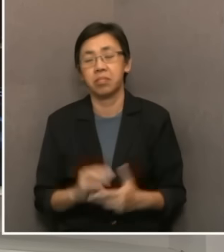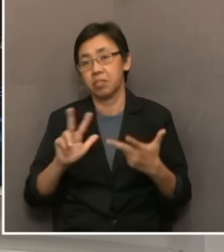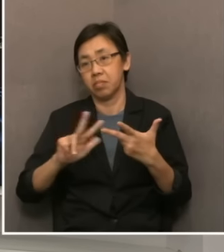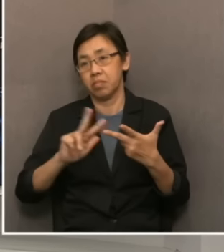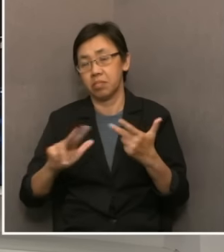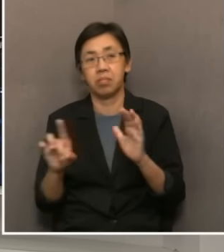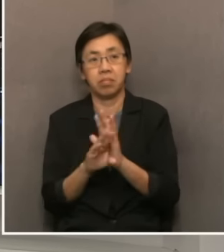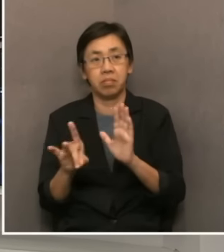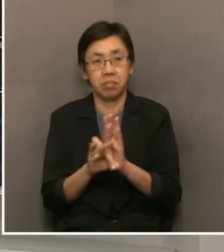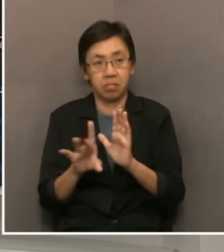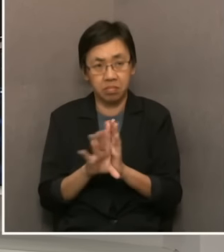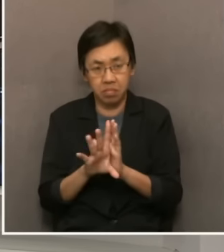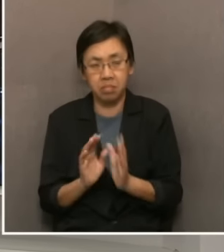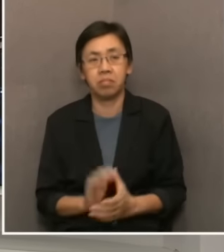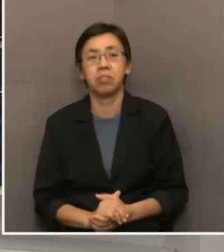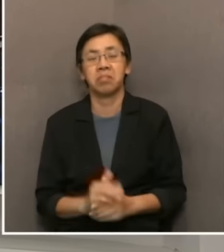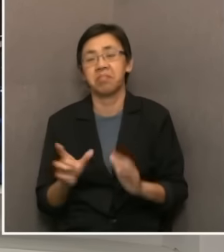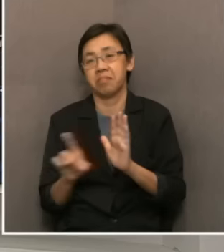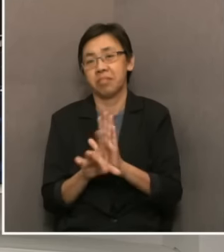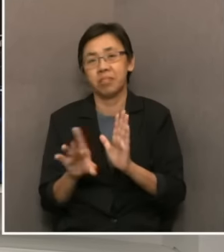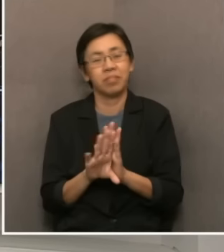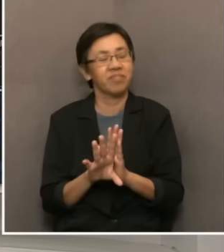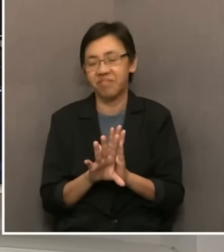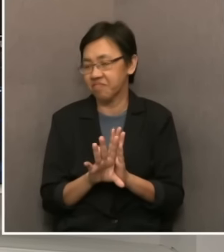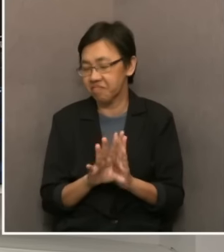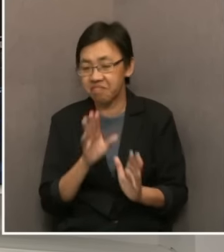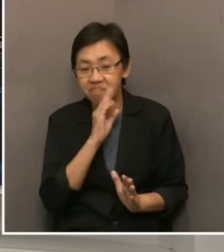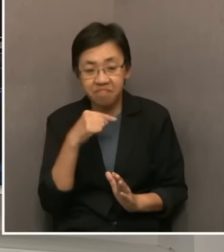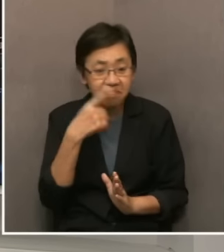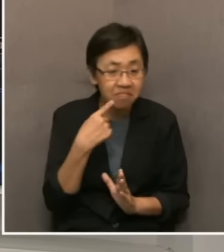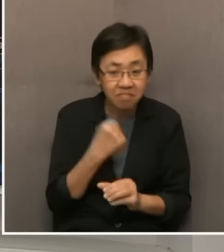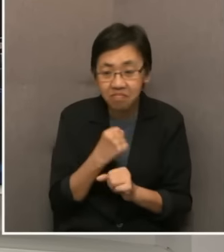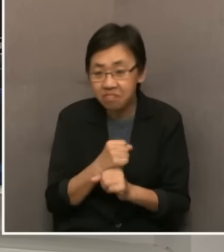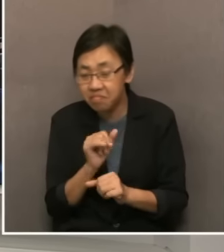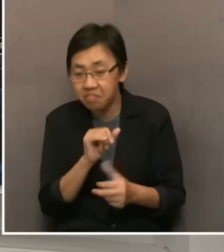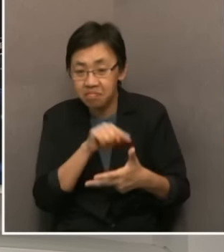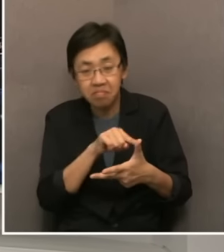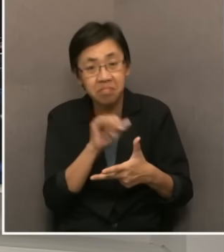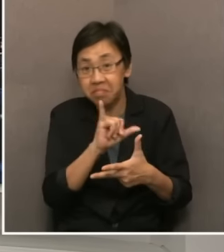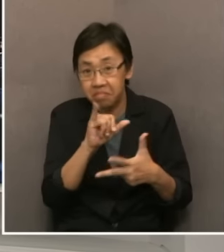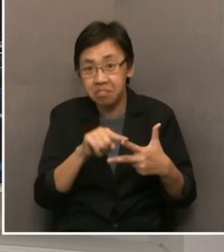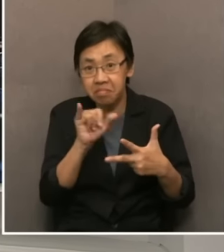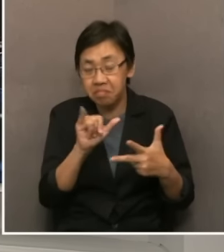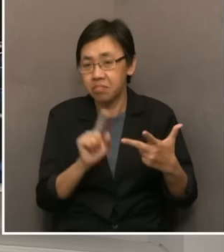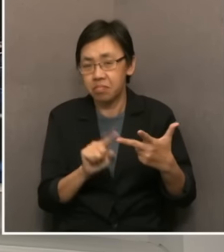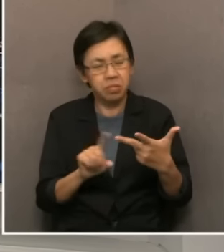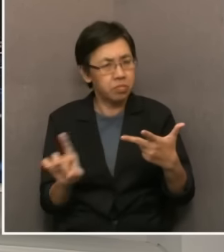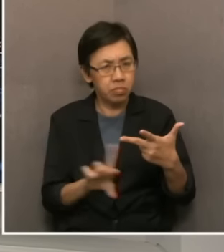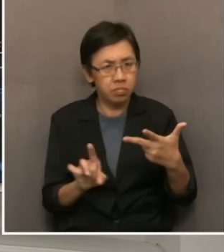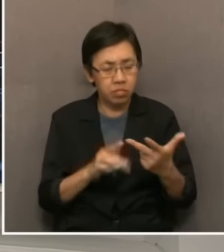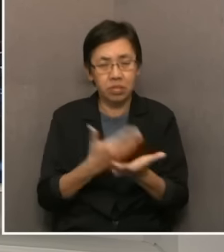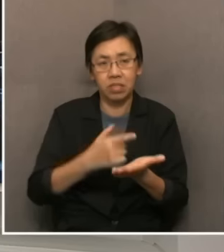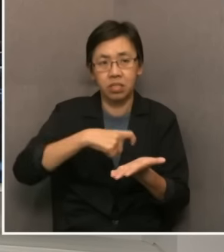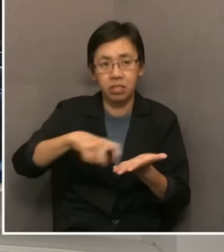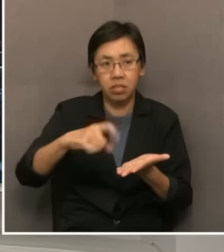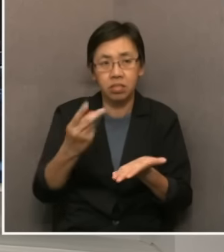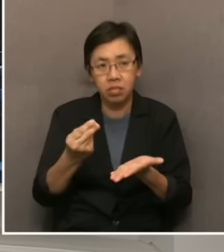อบที่3เนี่ยนะคะก็จะเป็นรอบเก็บตกสำหรับใครที่ทำไม่ทันใน2รอบแรกนะคะจะมีการโอนเงินในวัน